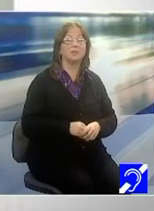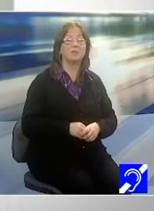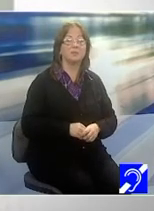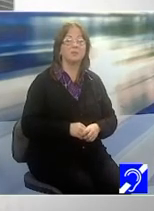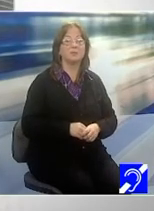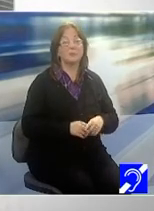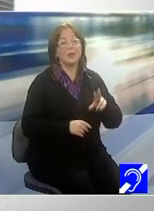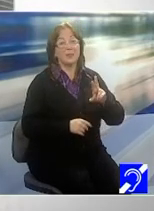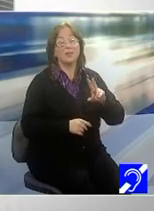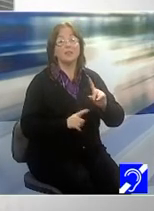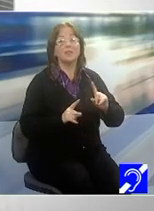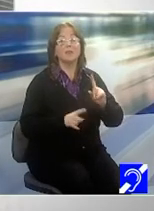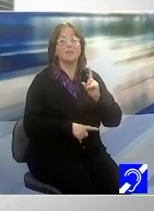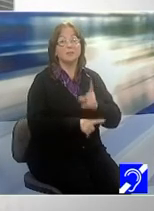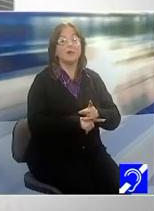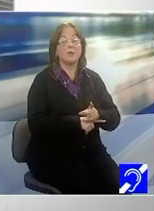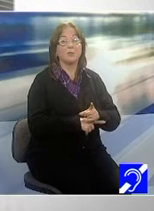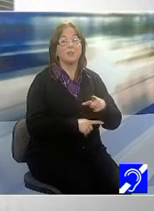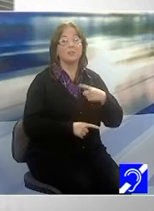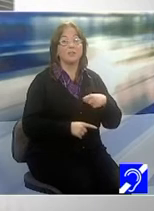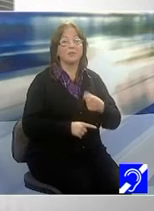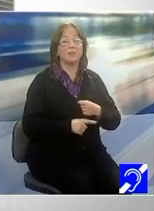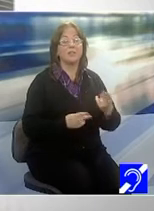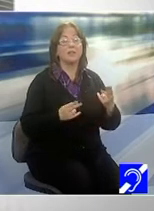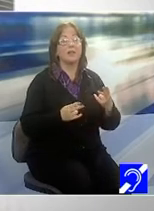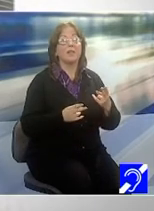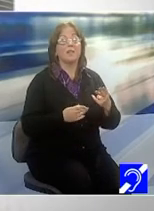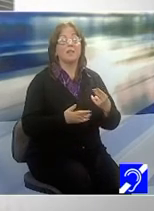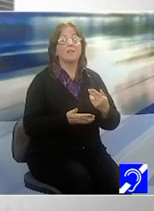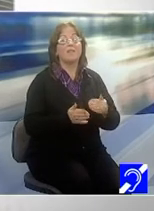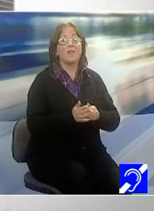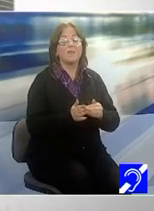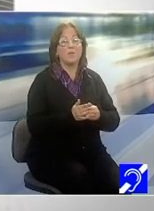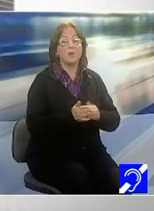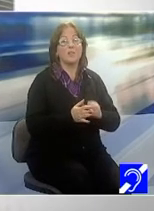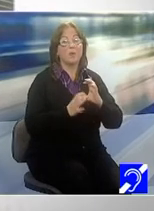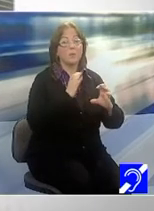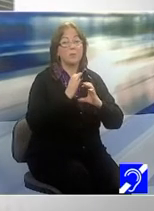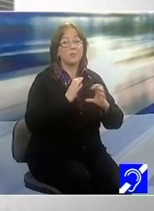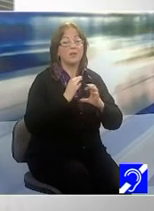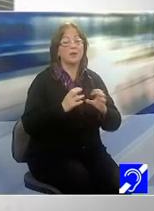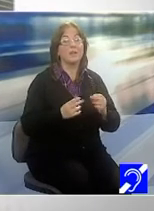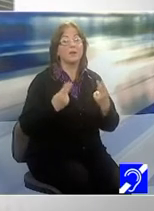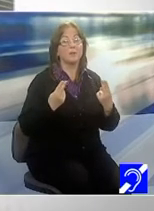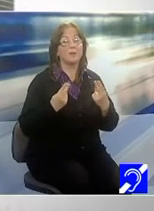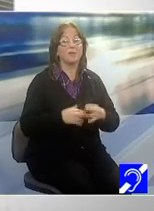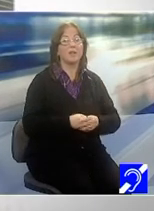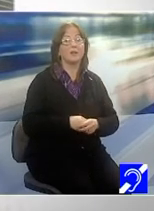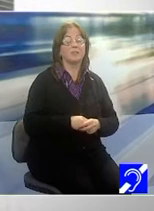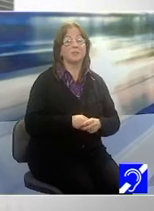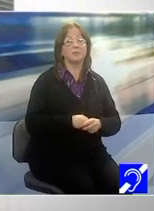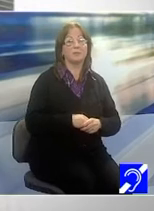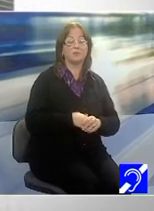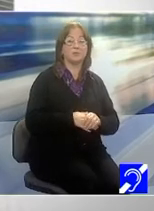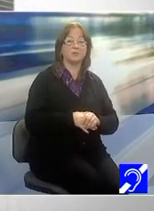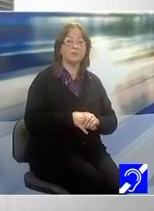Asta trebuie să existe. Președintele a mai spus că e nevoie de comunicare. Într-adevăr, e nevoie de a pune relația asta instituțională pe alte baze decât cele cu care am